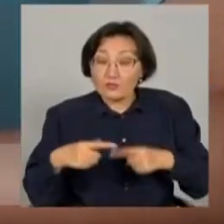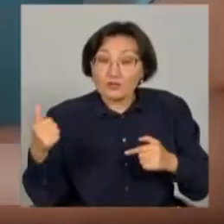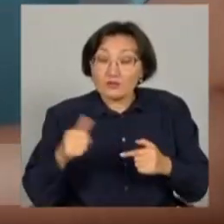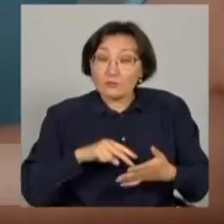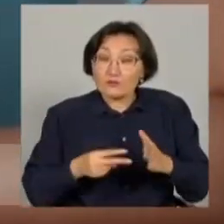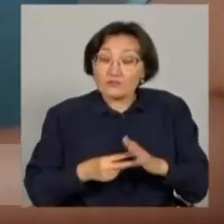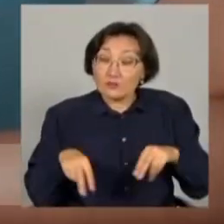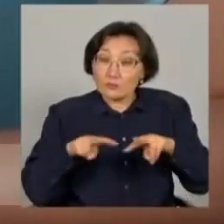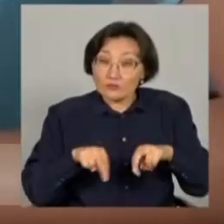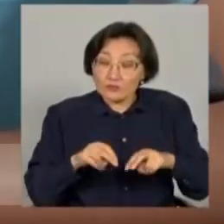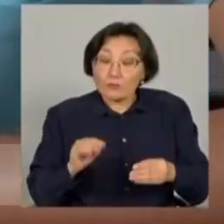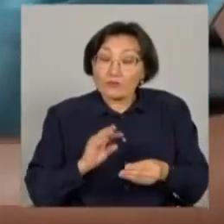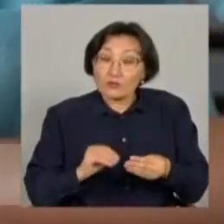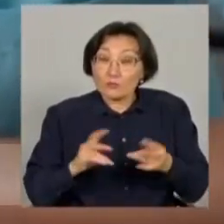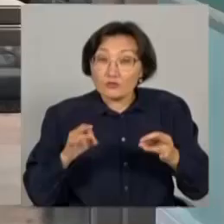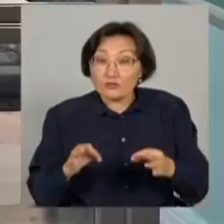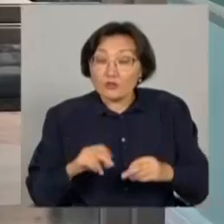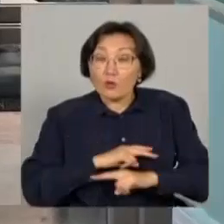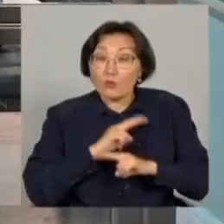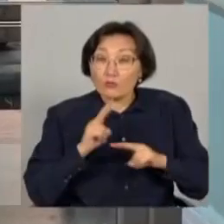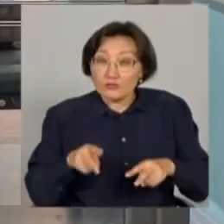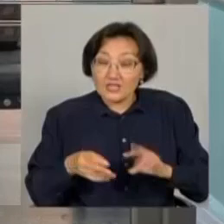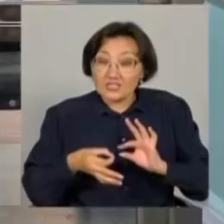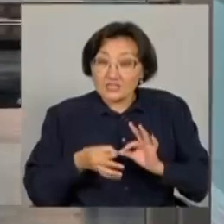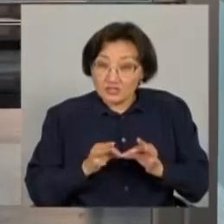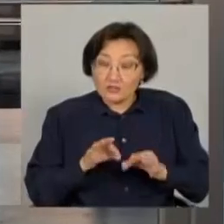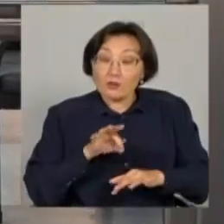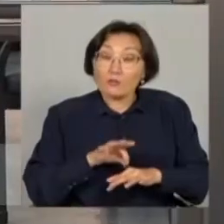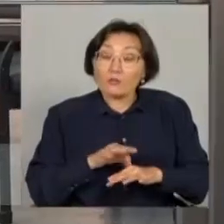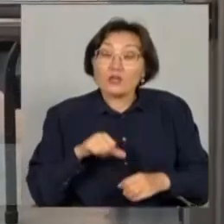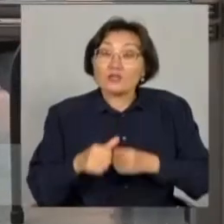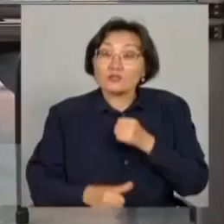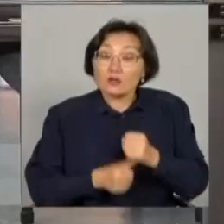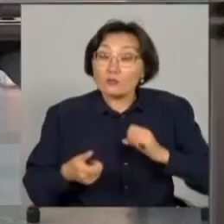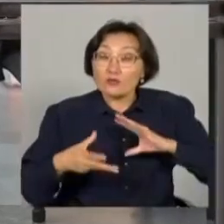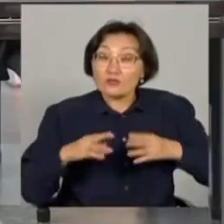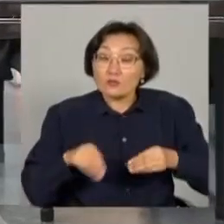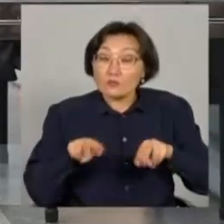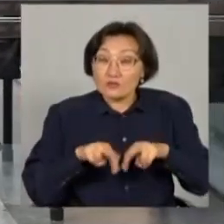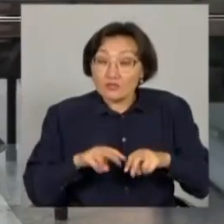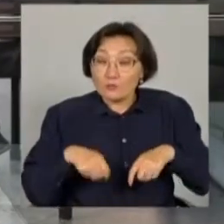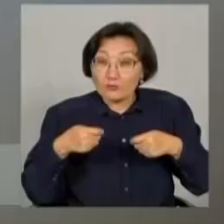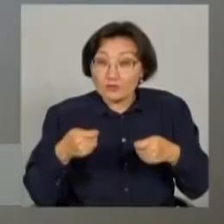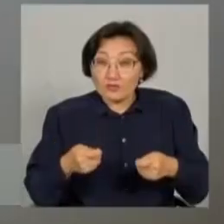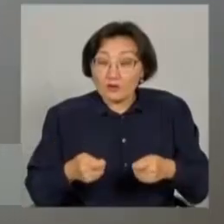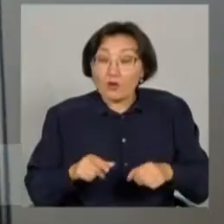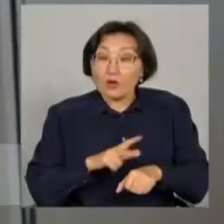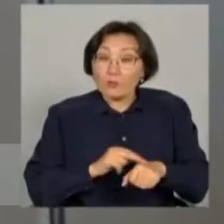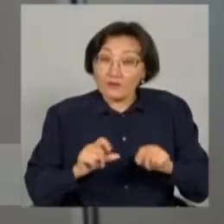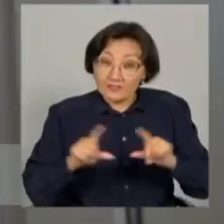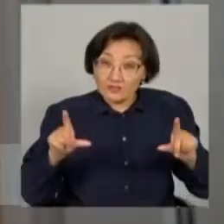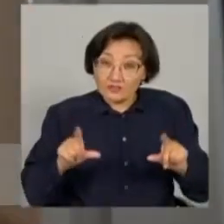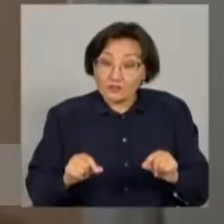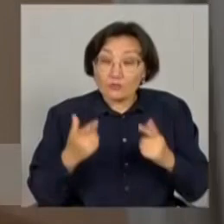его планировали обследовать повторно, однако он скончался от осложнений. Материалы по результатам проверки переданы правоохранительным